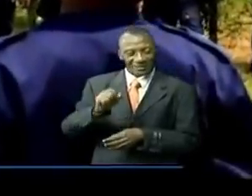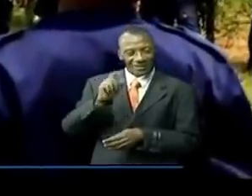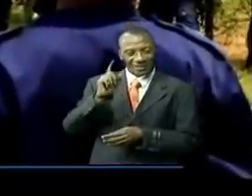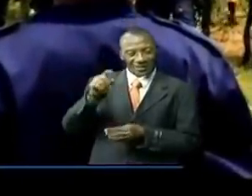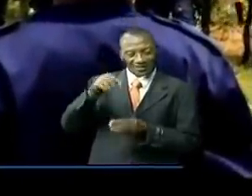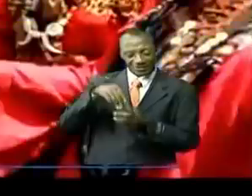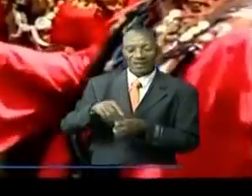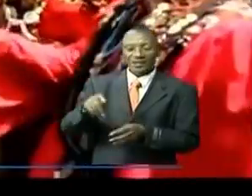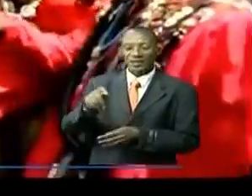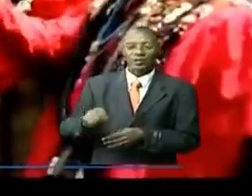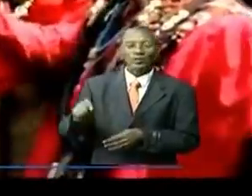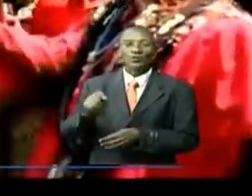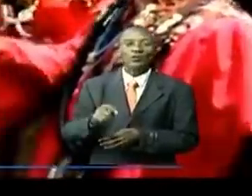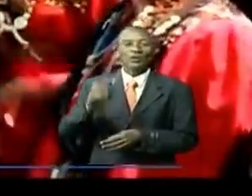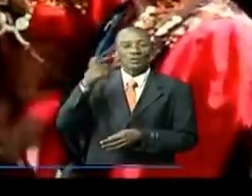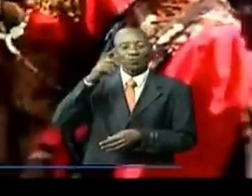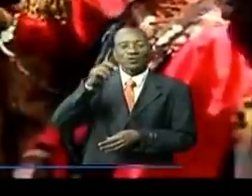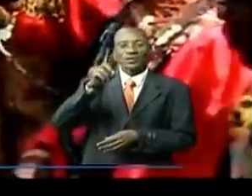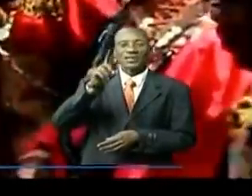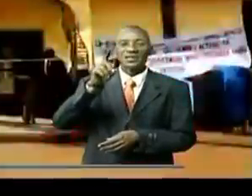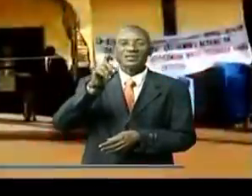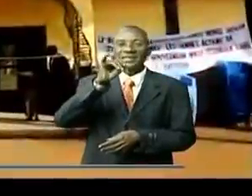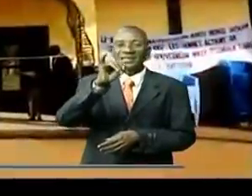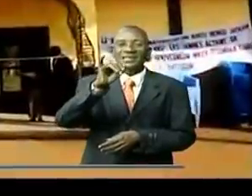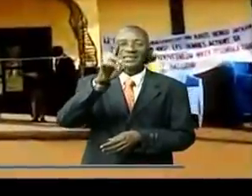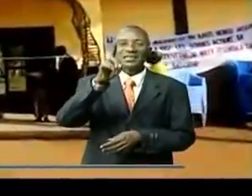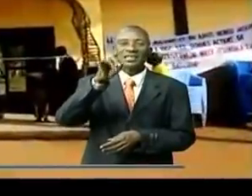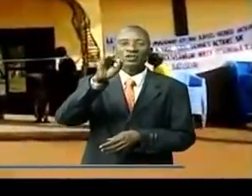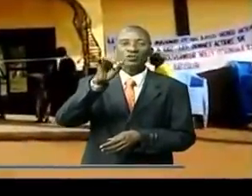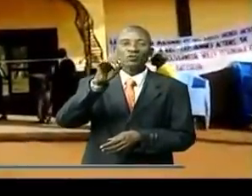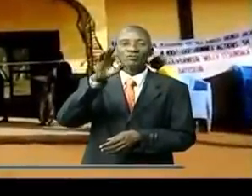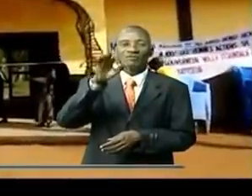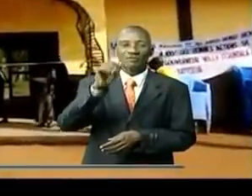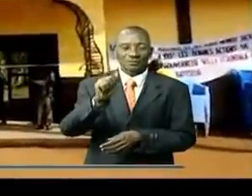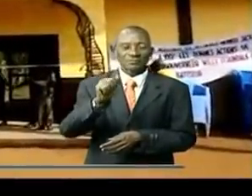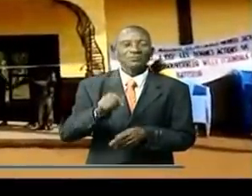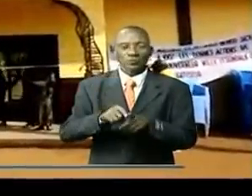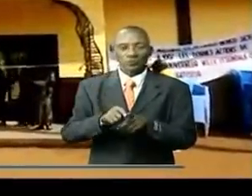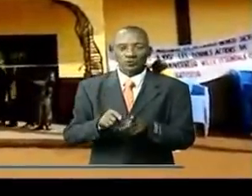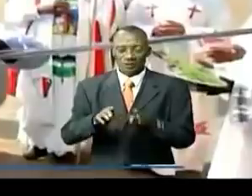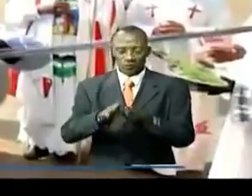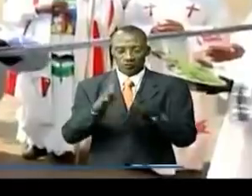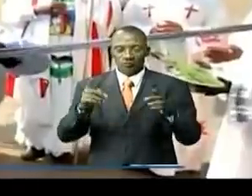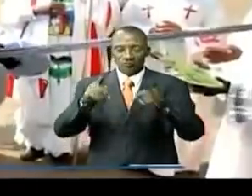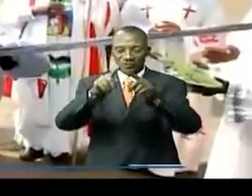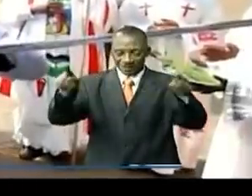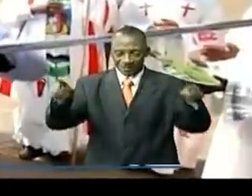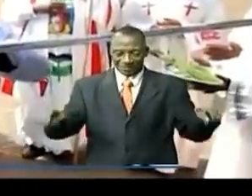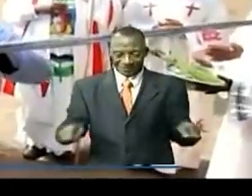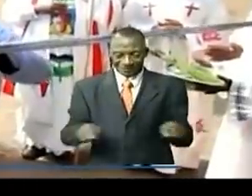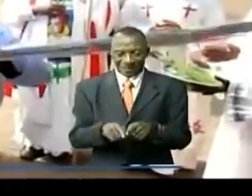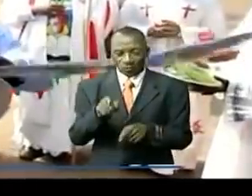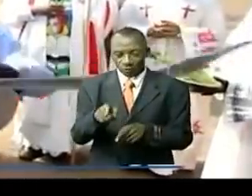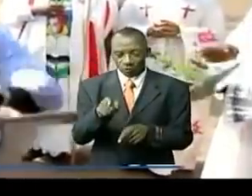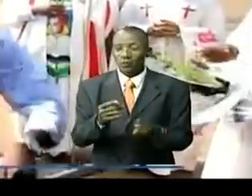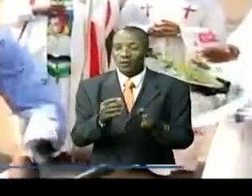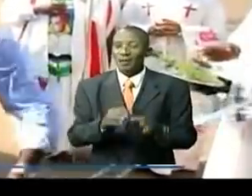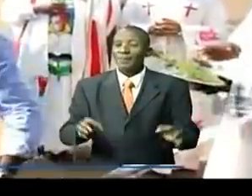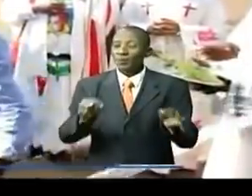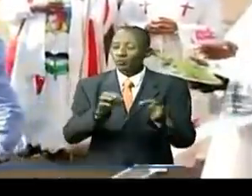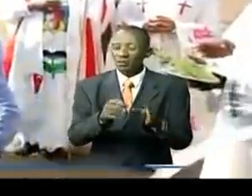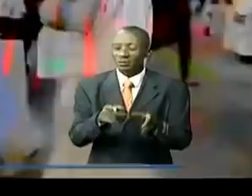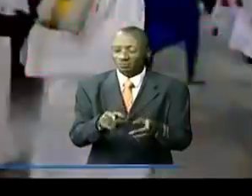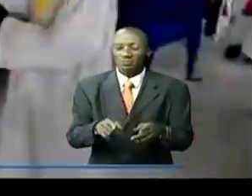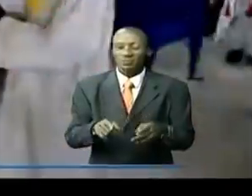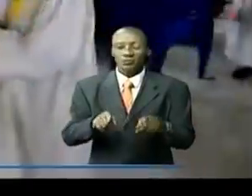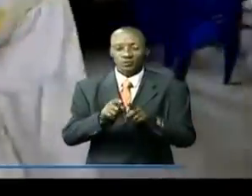honoré par l'inauguration d'une salle polyvalente au chef-lieu du secteur. Ici, les patrons de l'exécutif provincial kwilois a